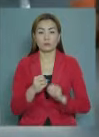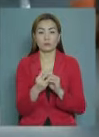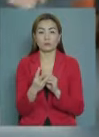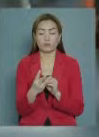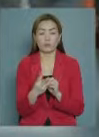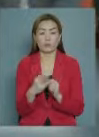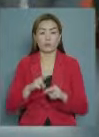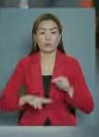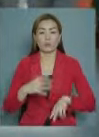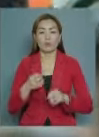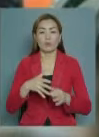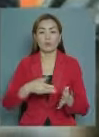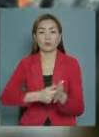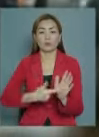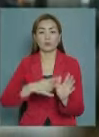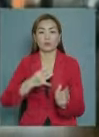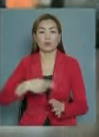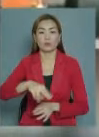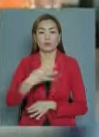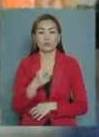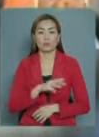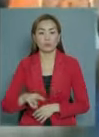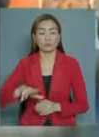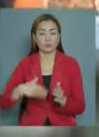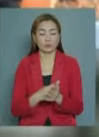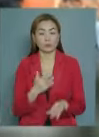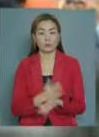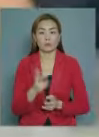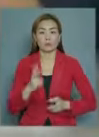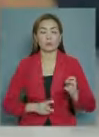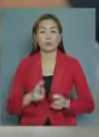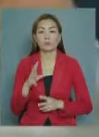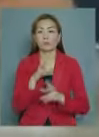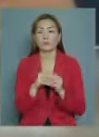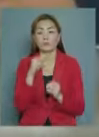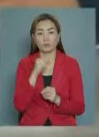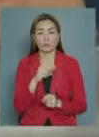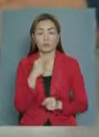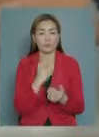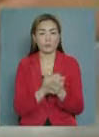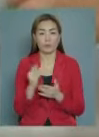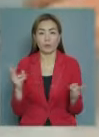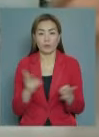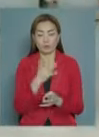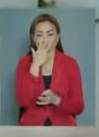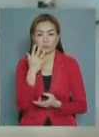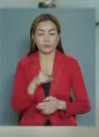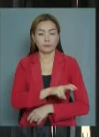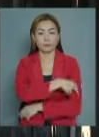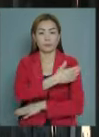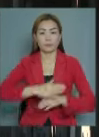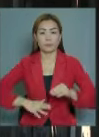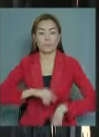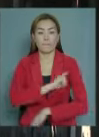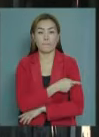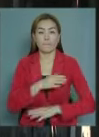2013 жылы жобаны салуға бюджеттен 7 миллиард 400 миллион теңге бөлінген. Зауыттан шығатын дәрінің сапасының жоғары болуы үшін шетелдік медицина